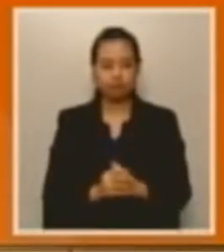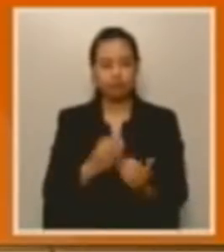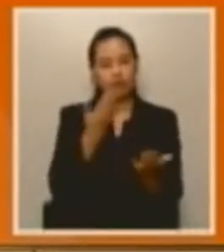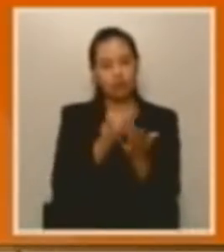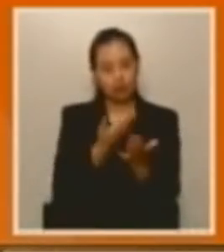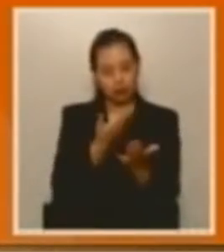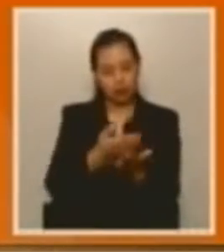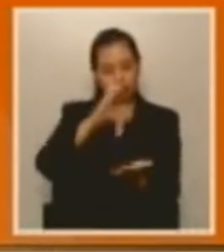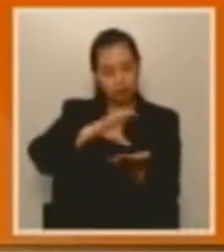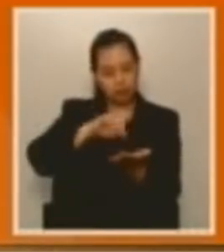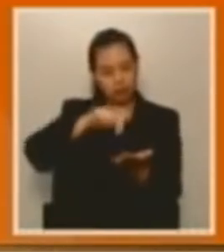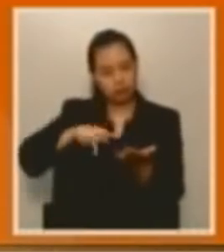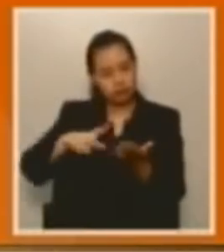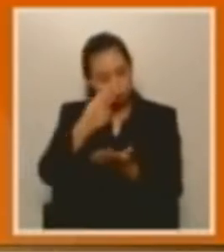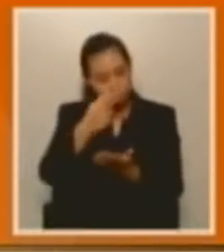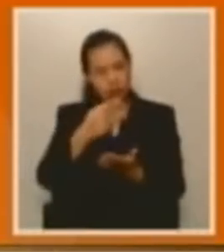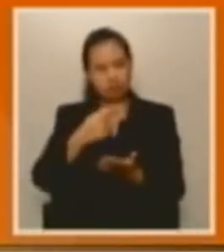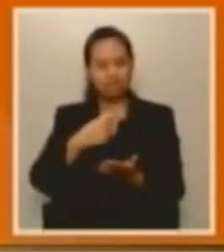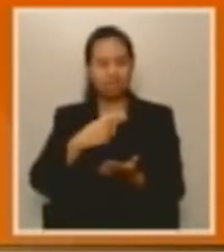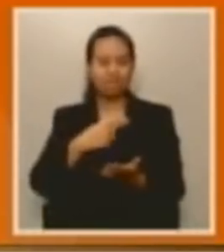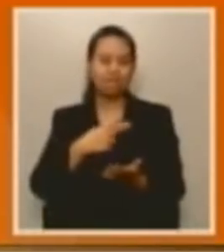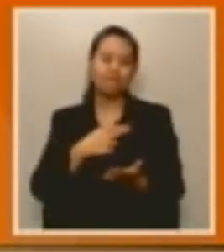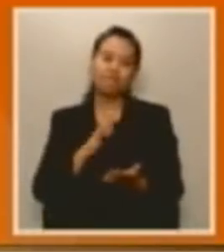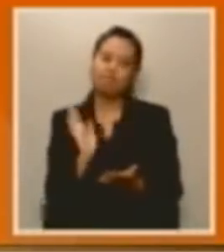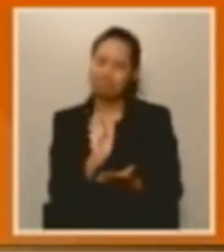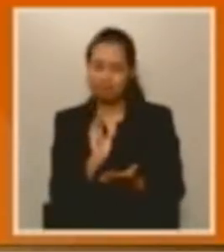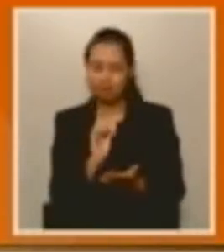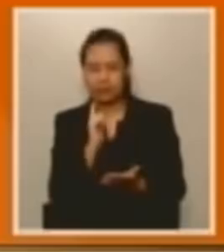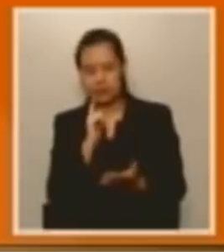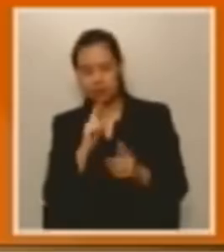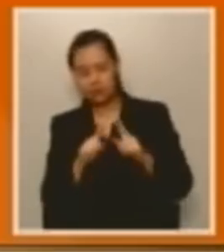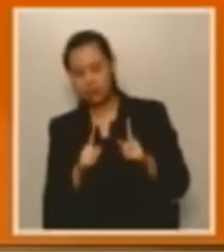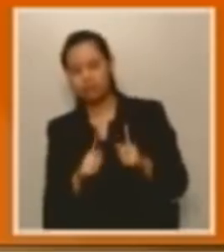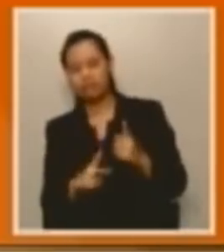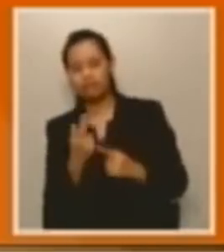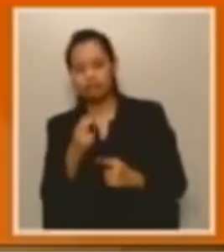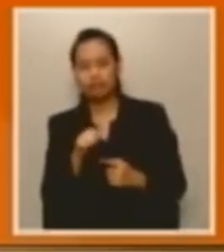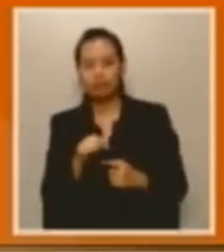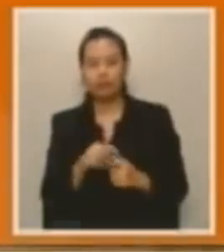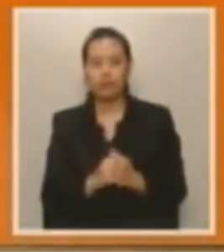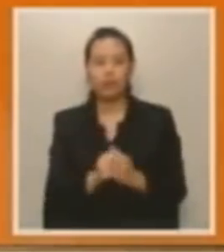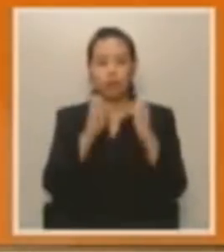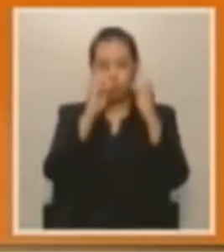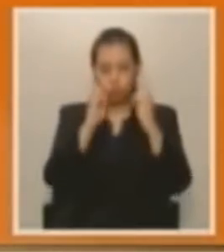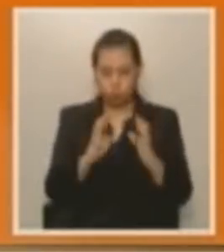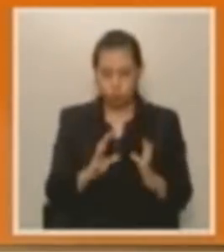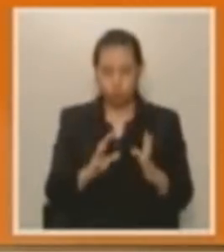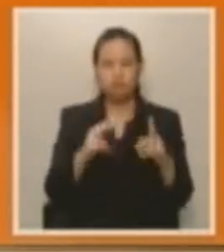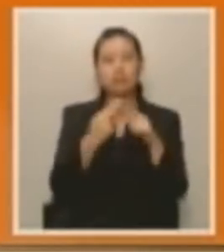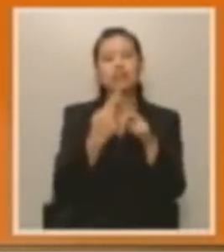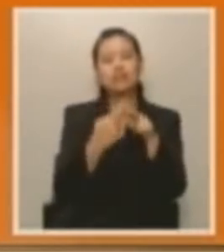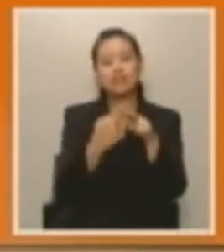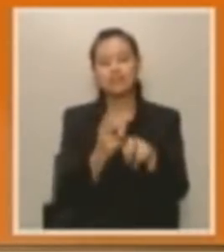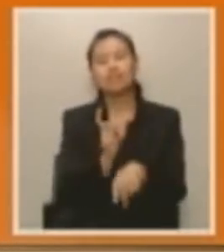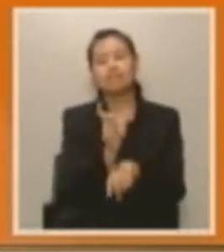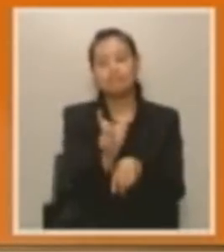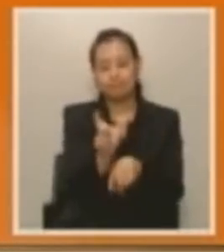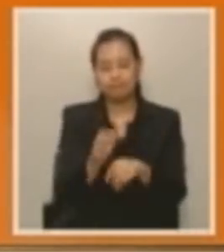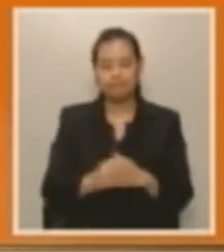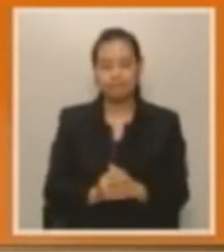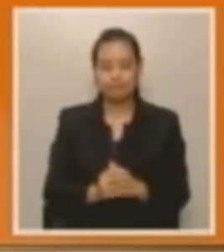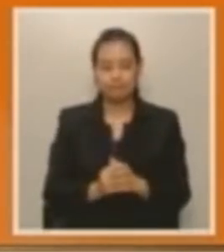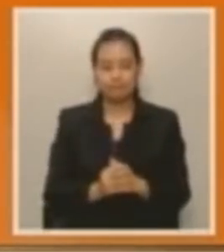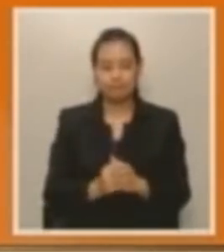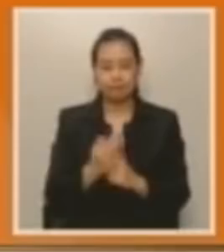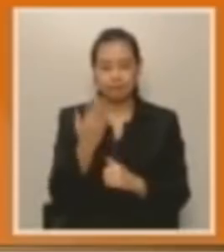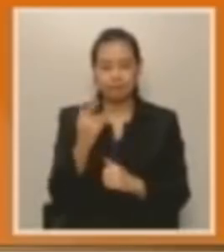ได้ตัดนะคะดิฉันตั้งชื่องบนี้ว่างบคุณครูไม่สั่งสอนเพราะอะไรเพ